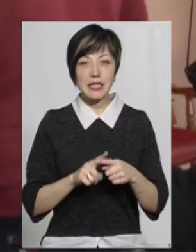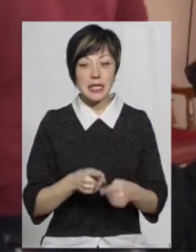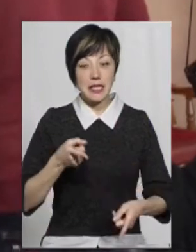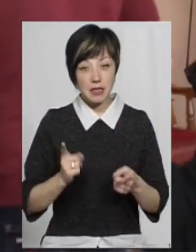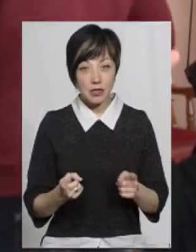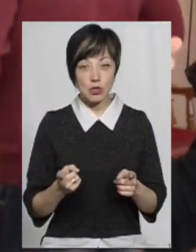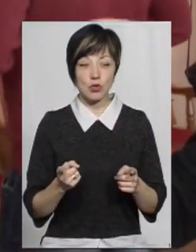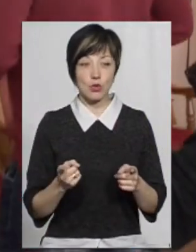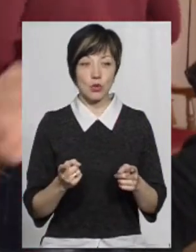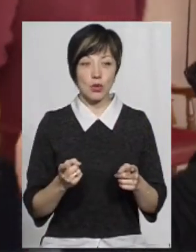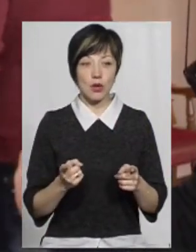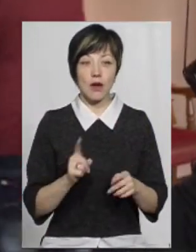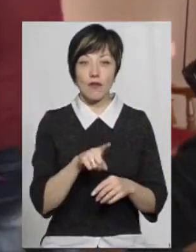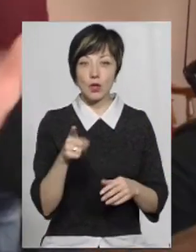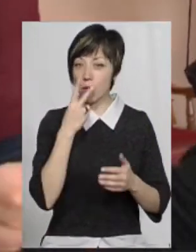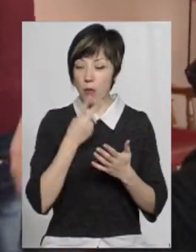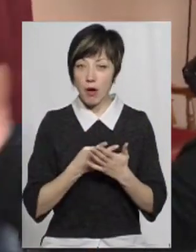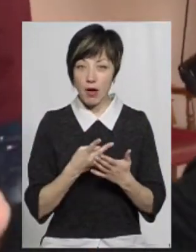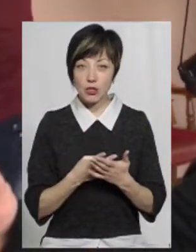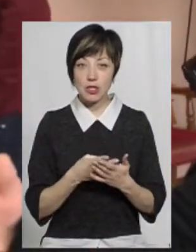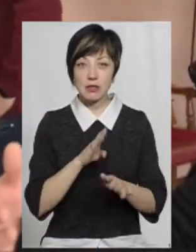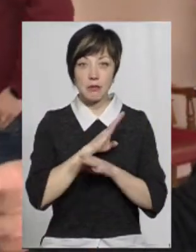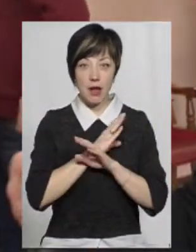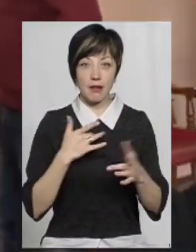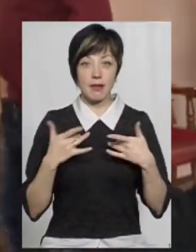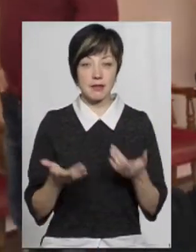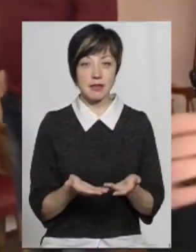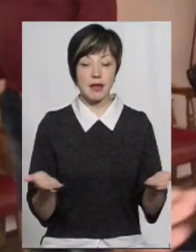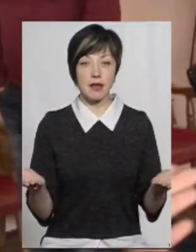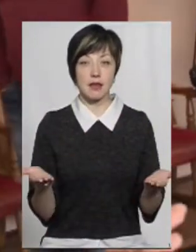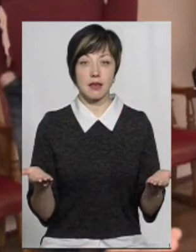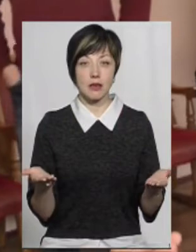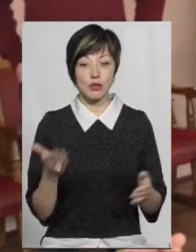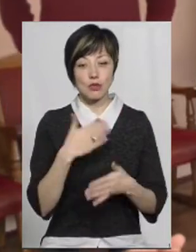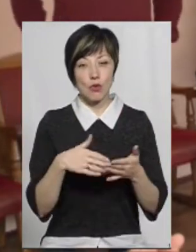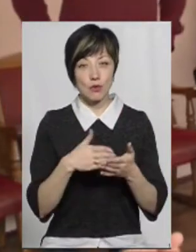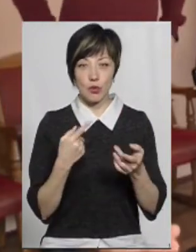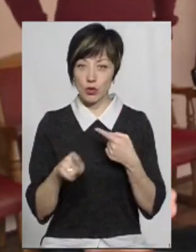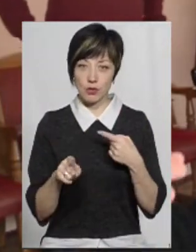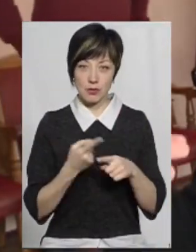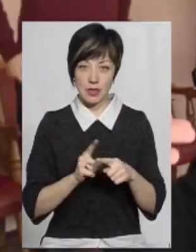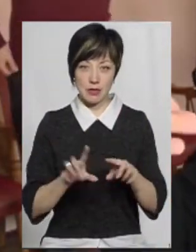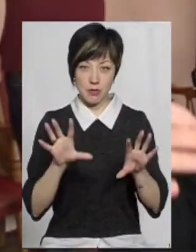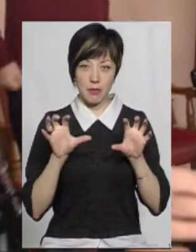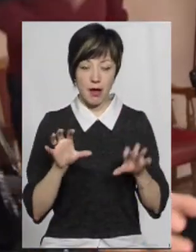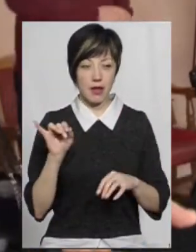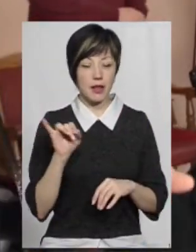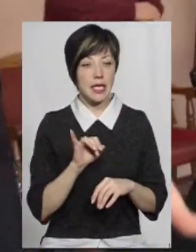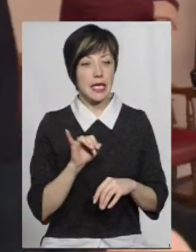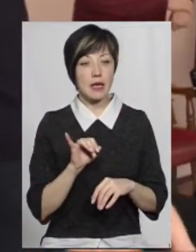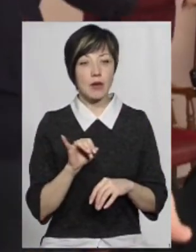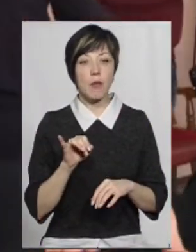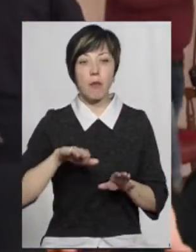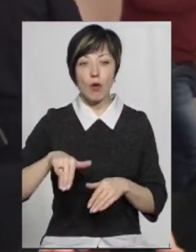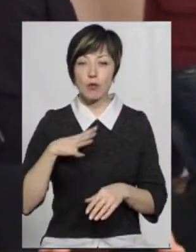дійсно вони побачили смерть на сцені, вони зовсім по-іншому це би сприйняли. І потім був